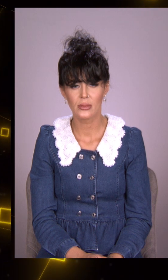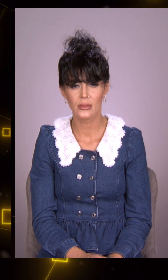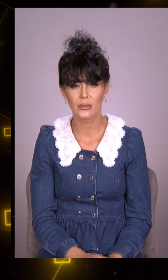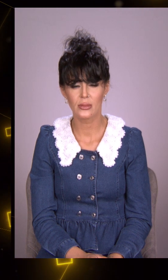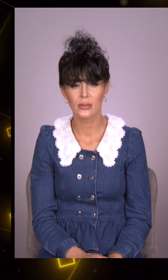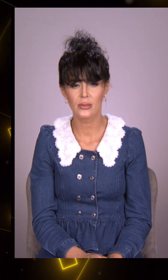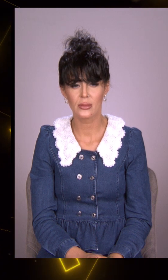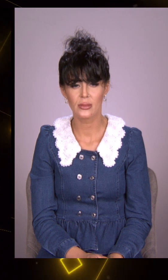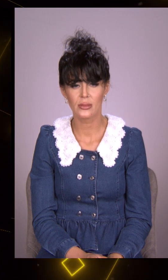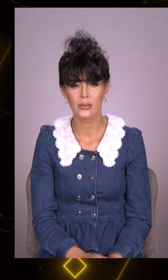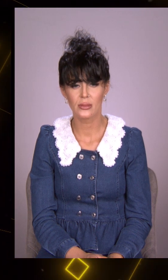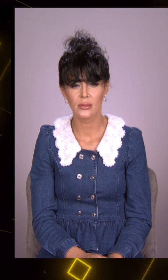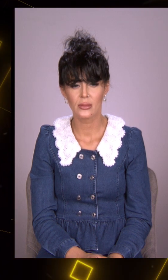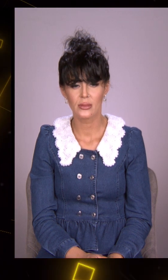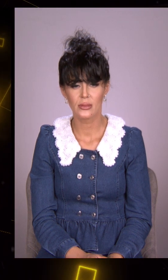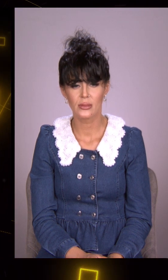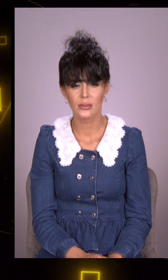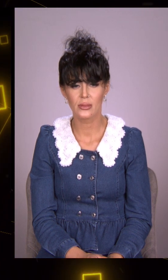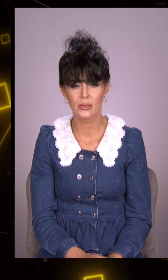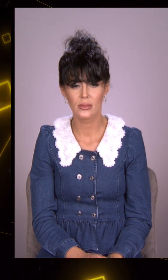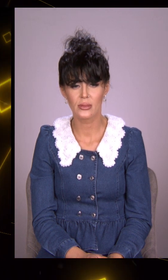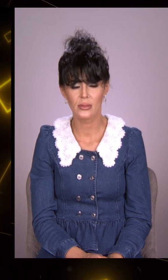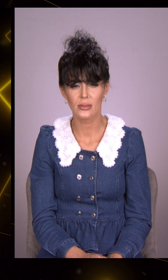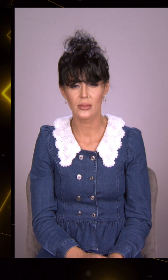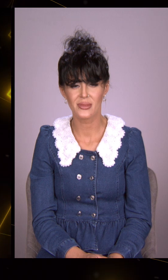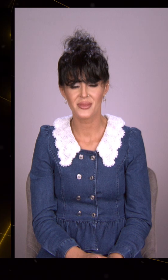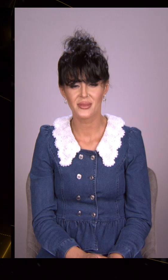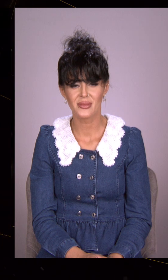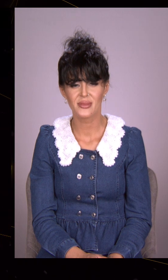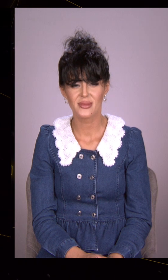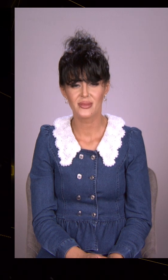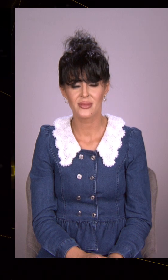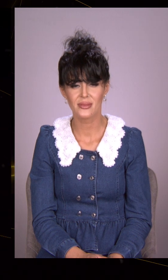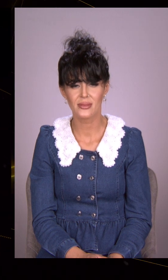Иди ко мне, Макарчик. Мама, давай.